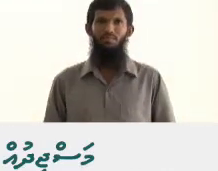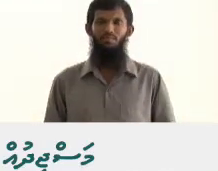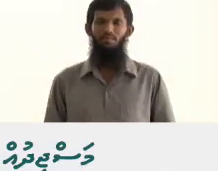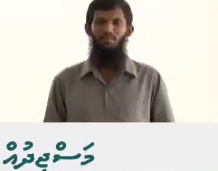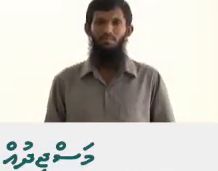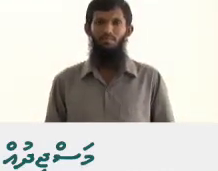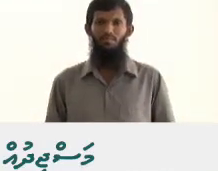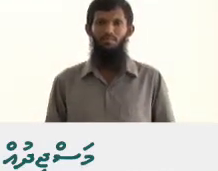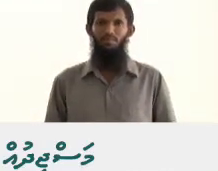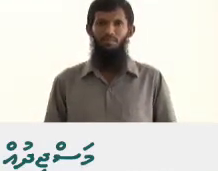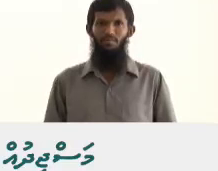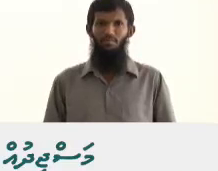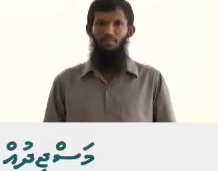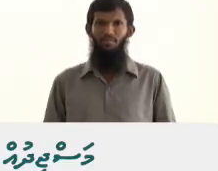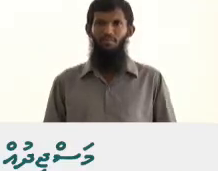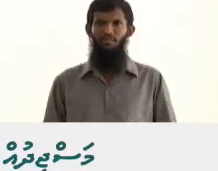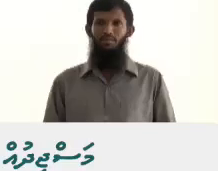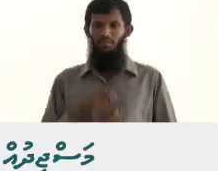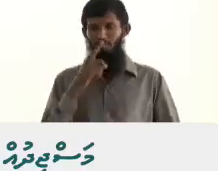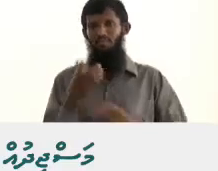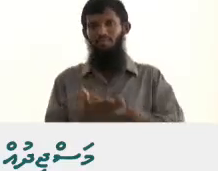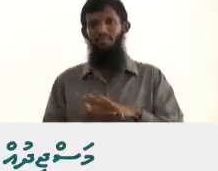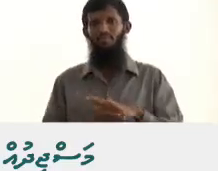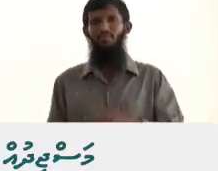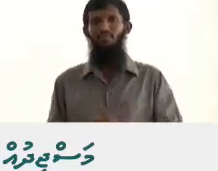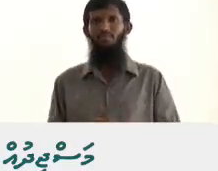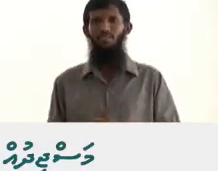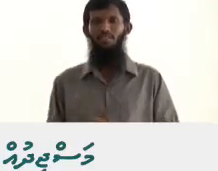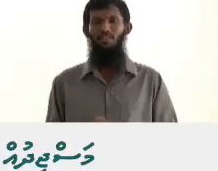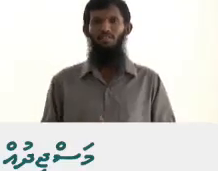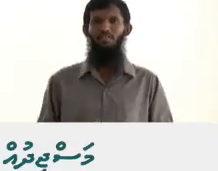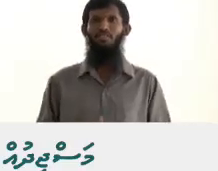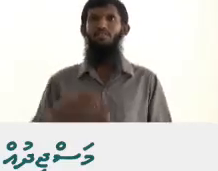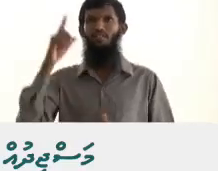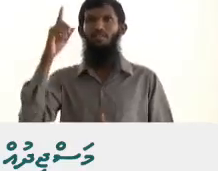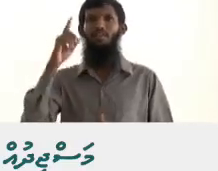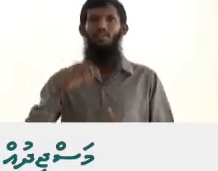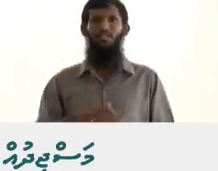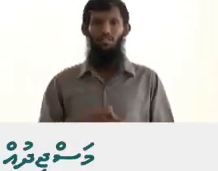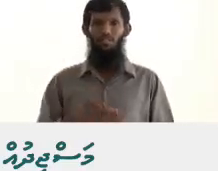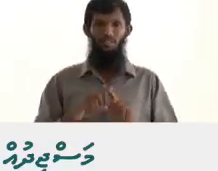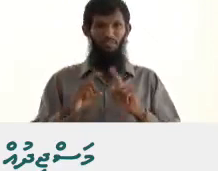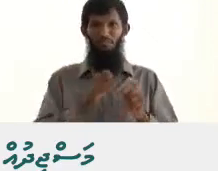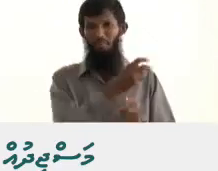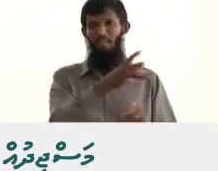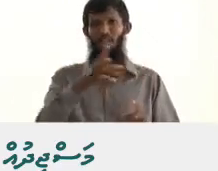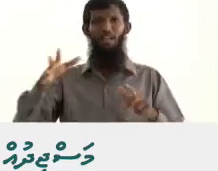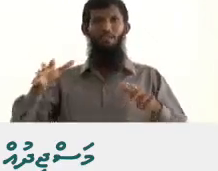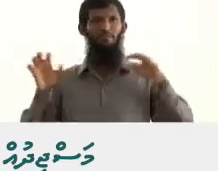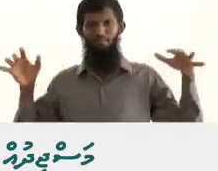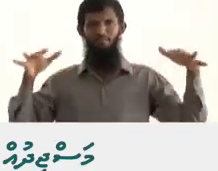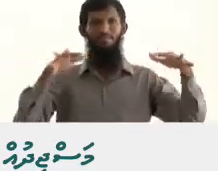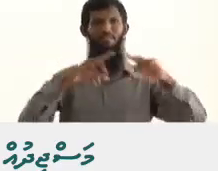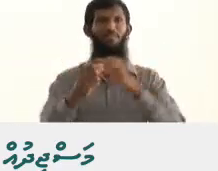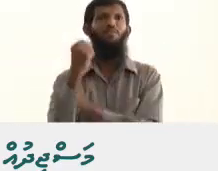illa dhikra lil bashar manai adikalefanuge veruskalange lashkaruge adadu ekalange